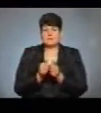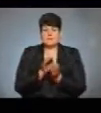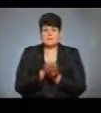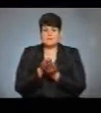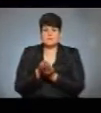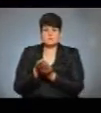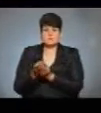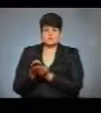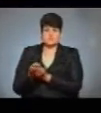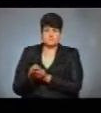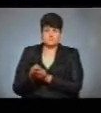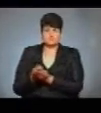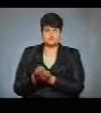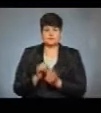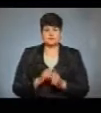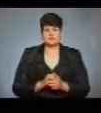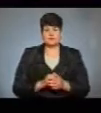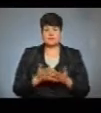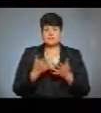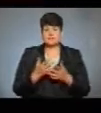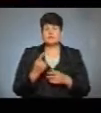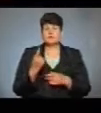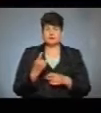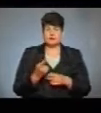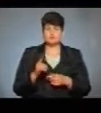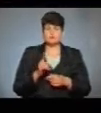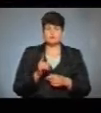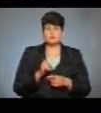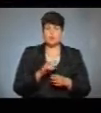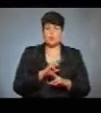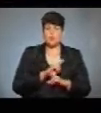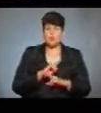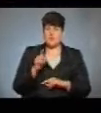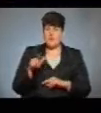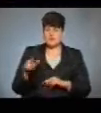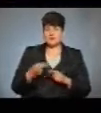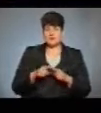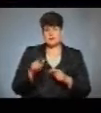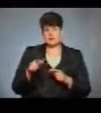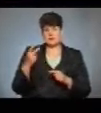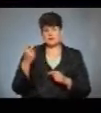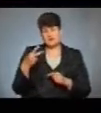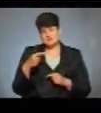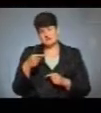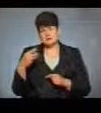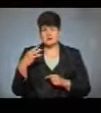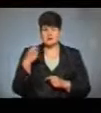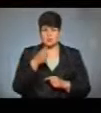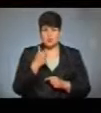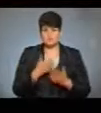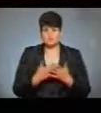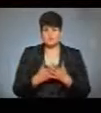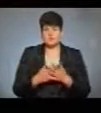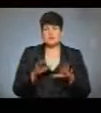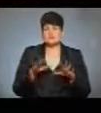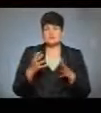самих трун одна біля одної. Вдалося з'ясувати, що померлі – це є особи віком 20-30 років. На місці, де